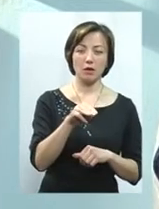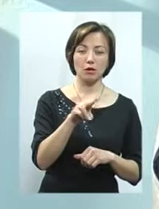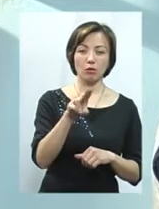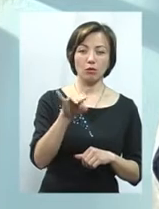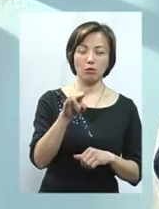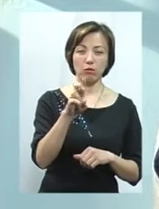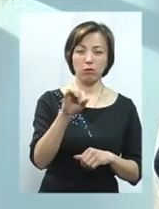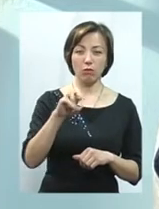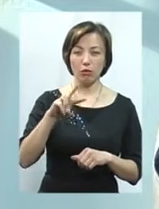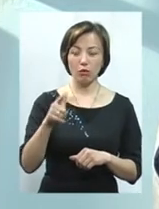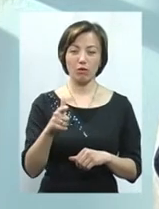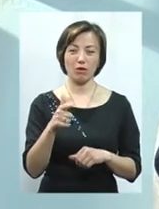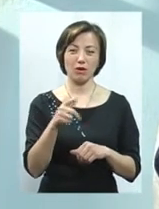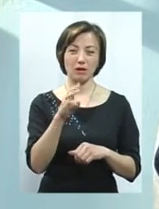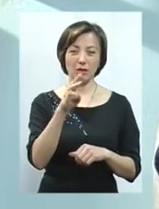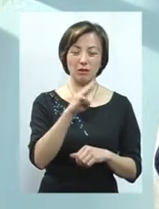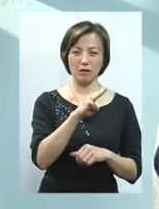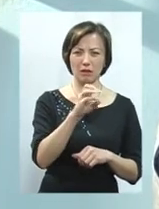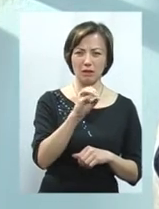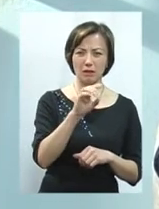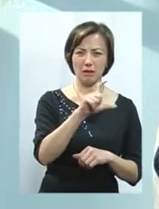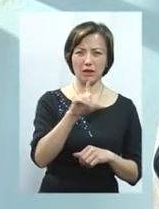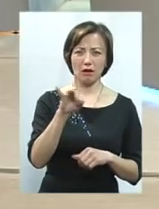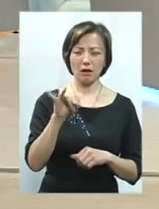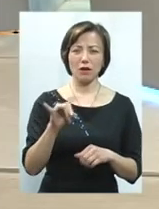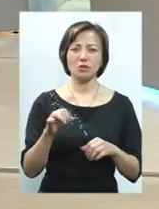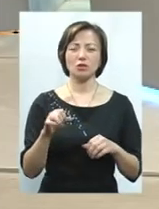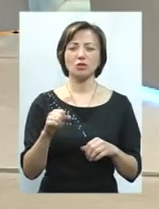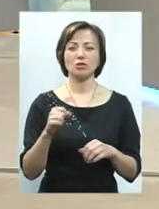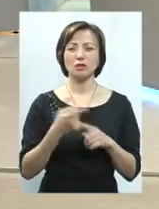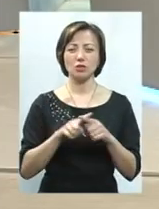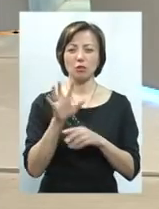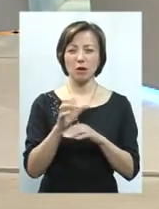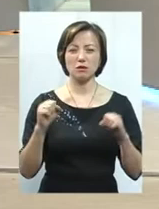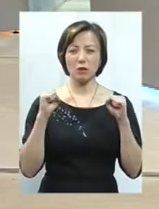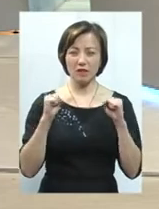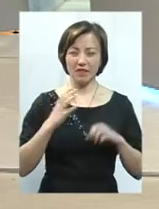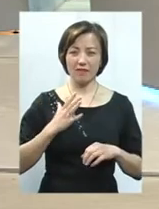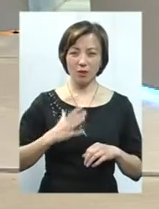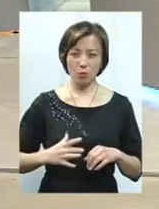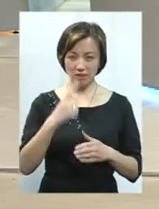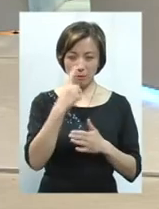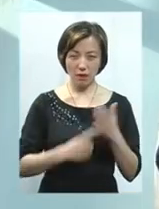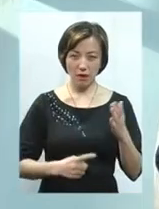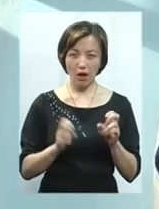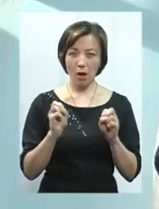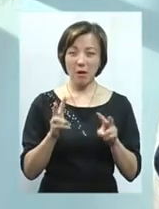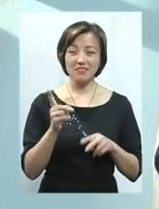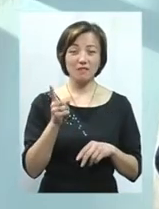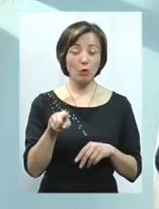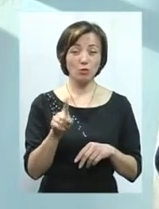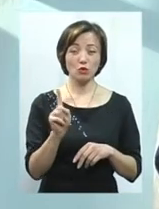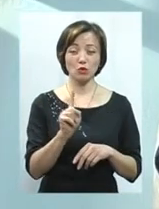стаффордширы, там, бультерьеры. Собаки спортивные, выносливые, преданные. Опасность вся в том, что